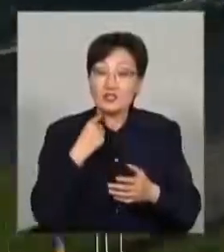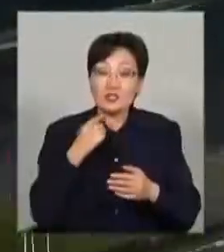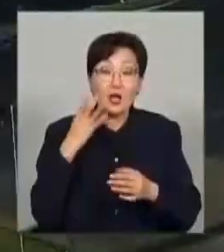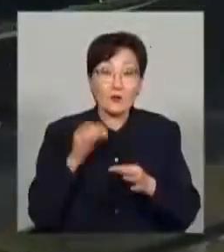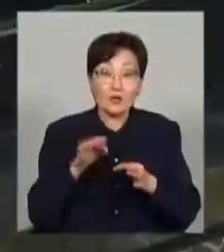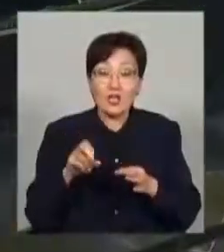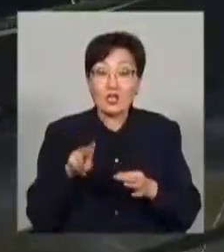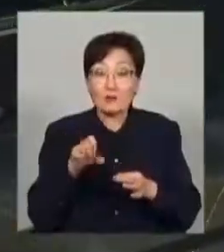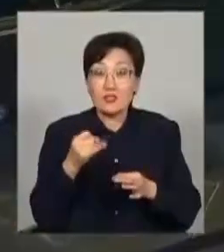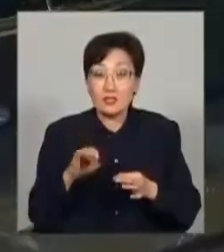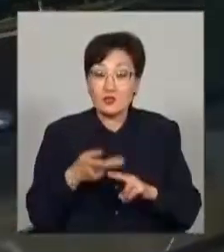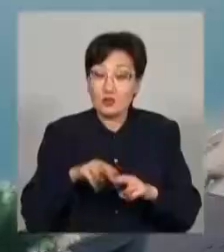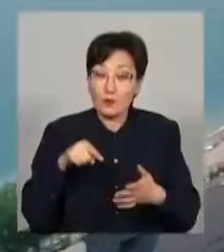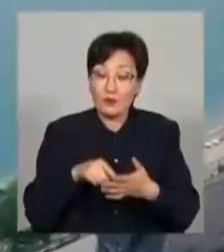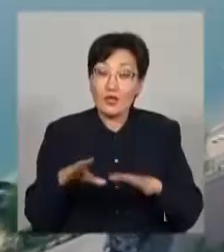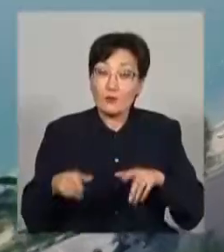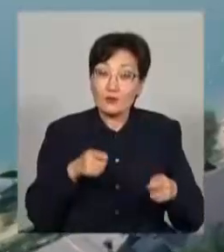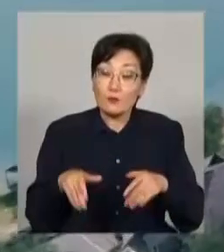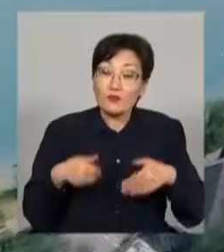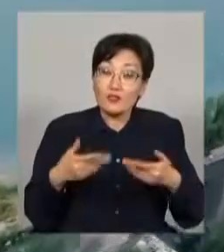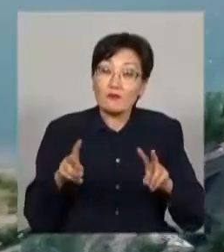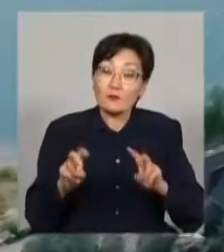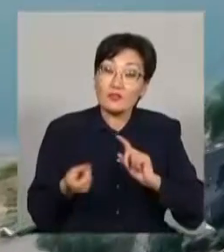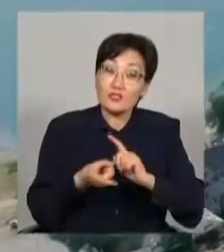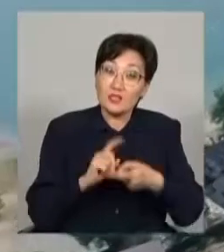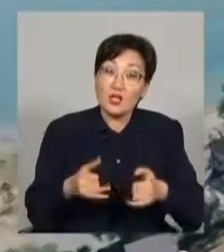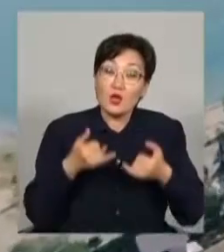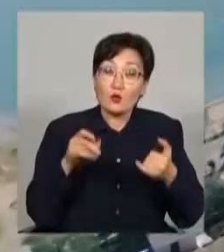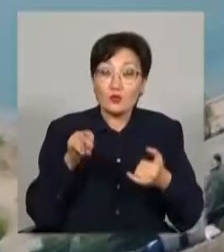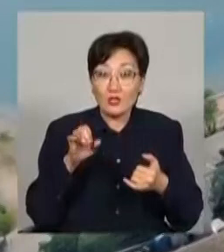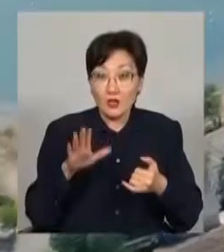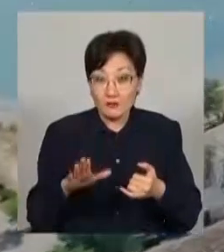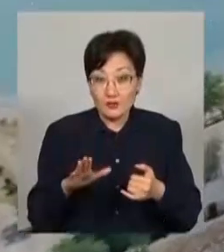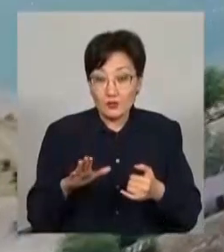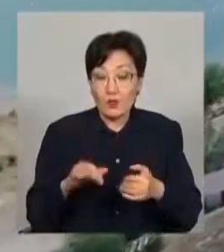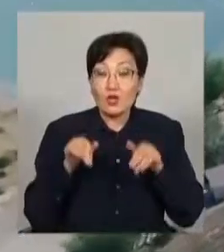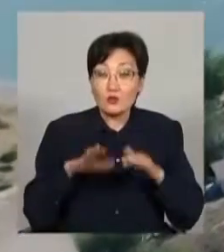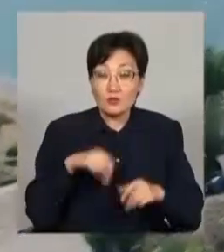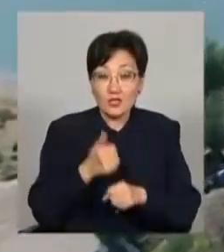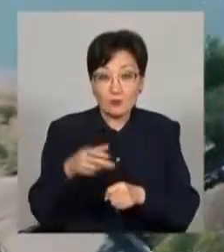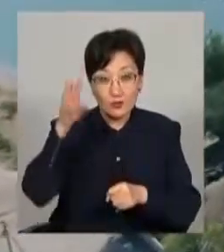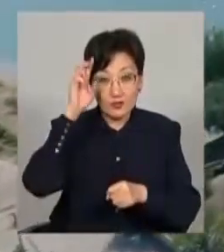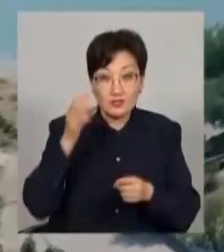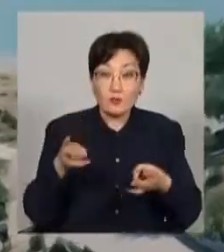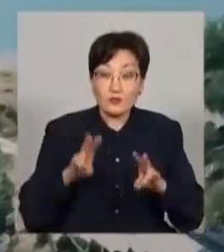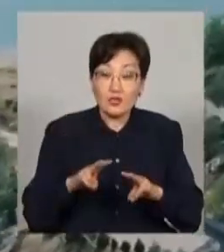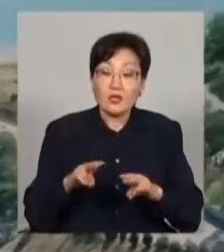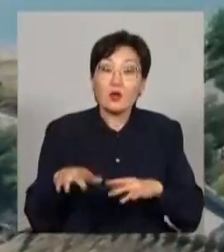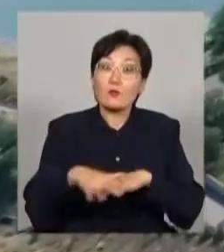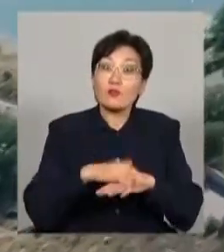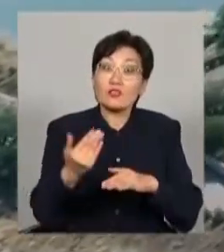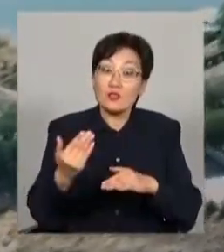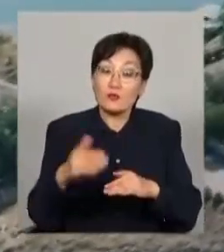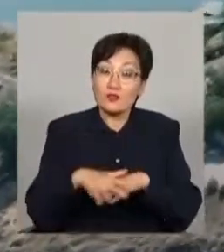алматинской капшагай этот город президент страны предложил переименовать честь дин мухаммеда кунаева впрочем решение глава государства оставил за казахстанцами